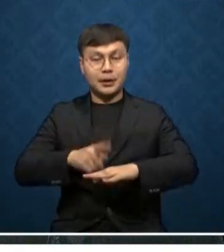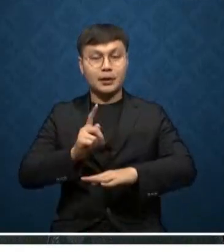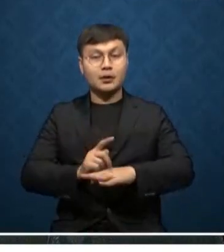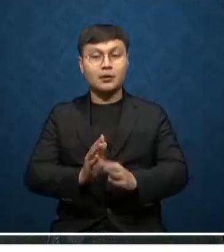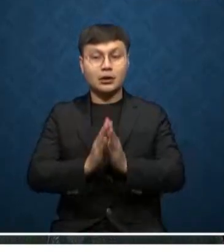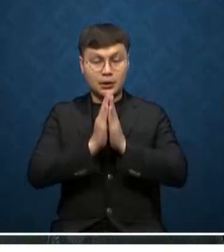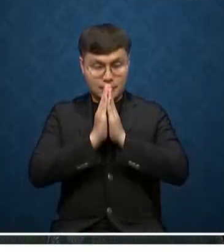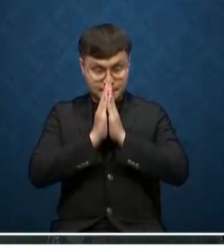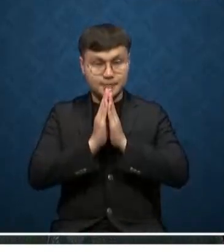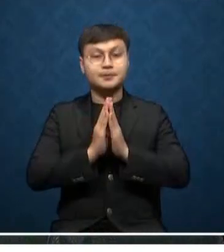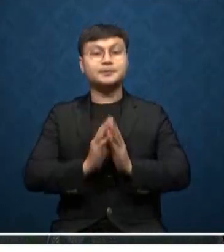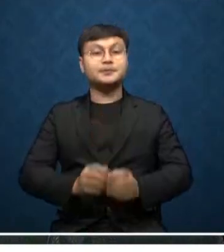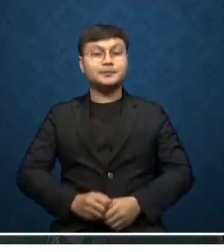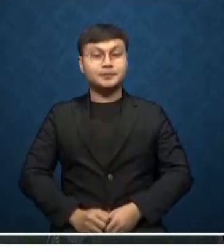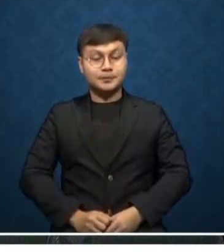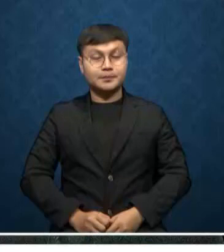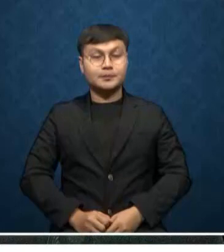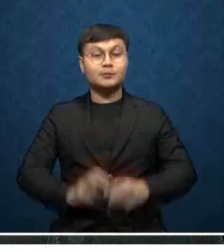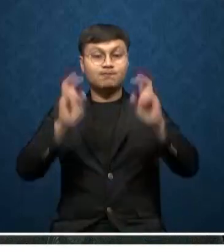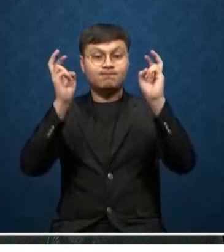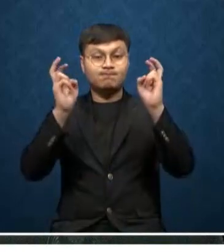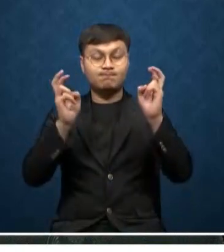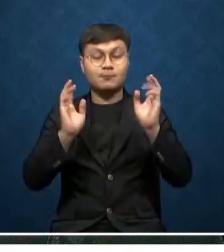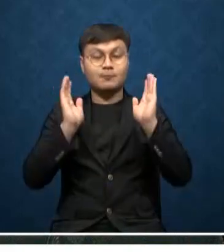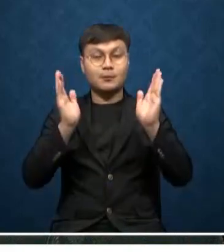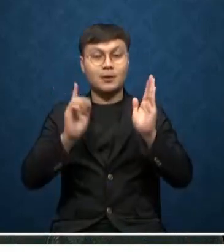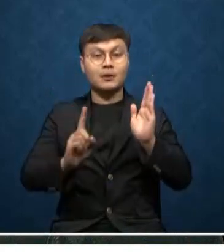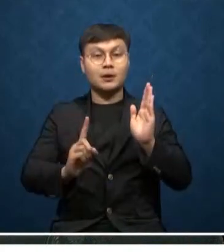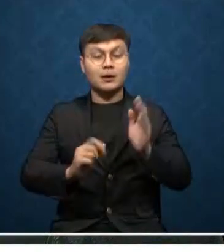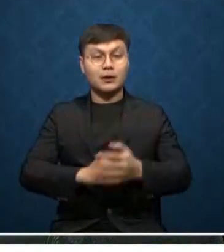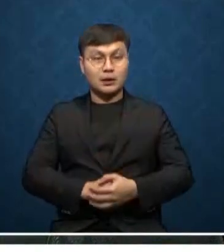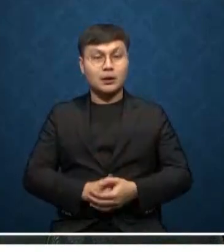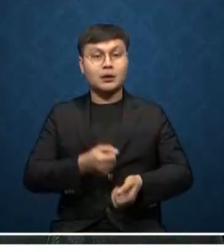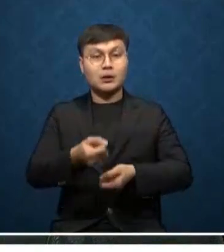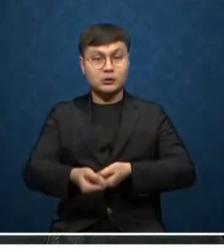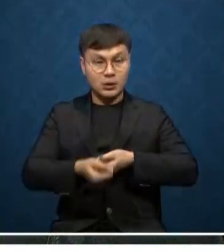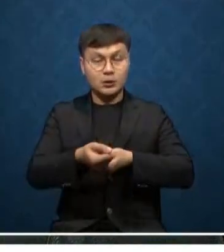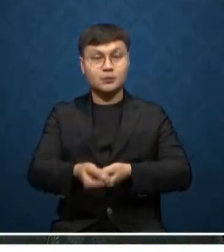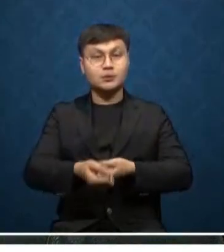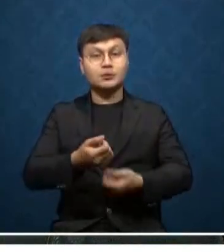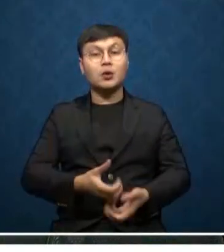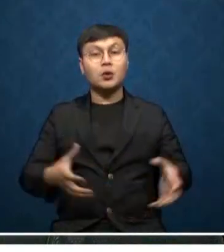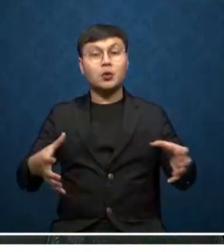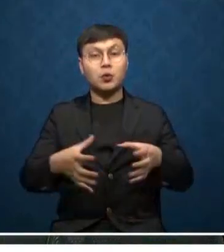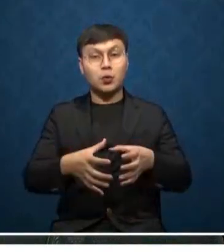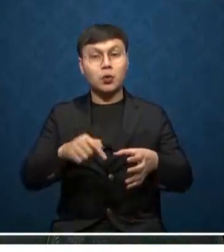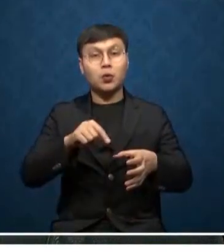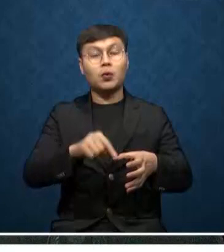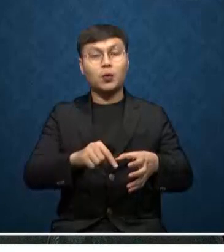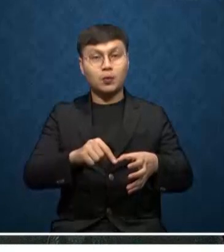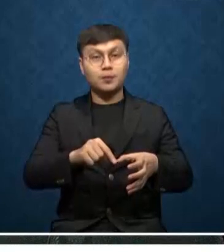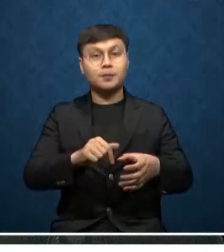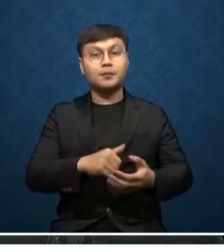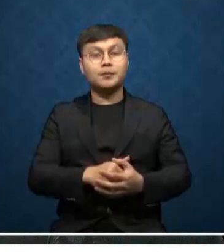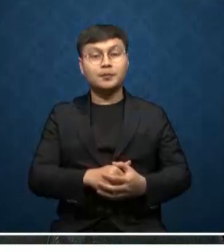พุทธสาประเด็นที่ผมจะนำเสนอในการอภิปรายวันนี้จะเป็นเรื่องของด้านการเกษตรซึ่งอยู่ในกลุ่มของยอนุทาง